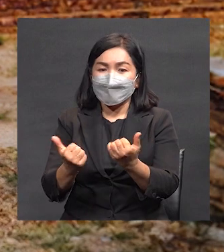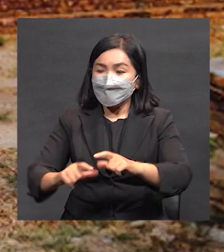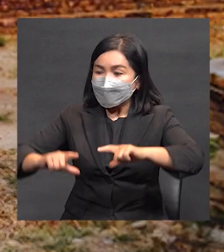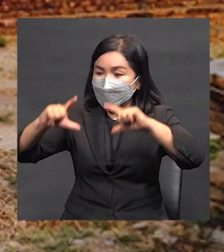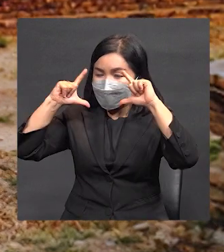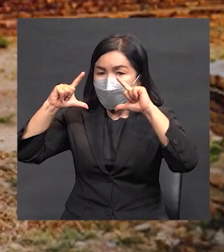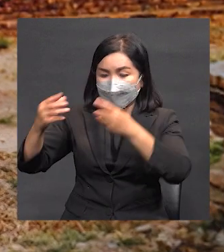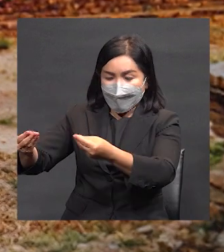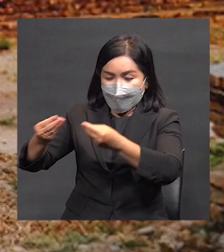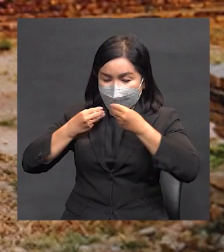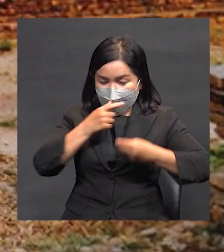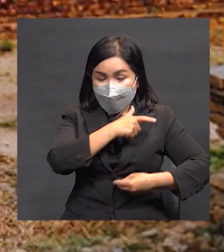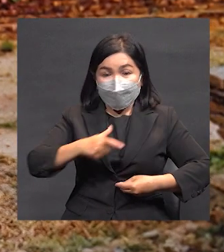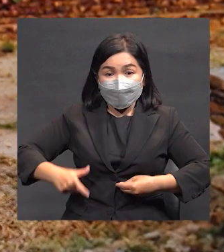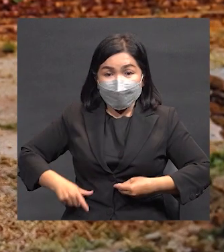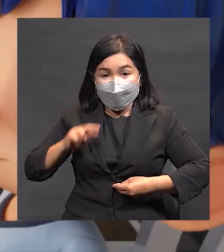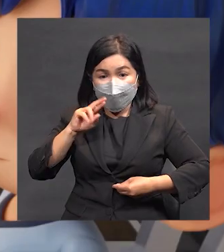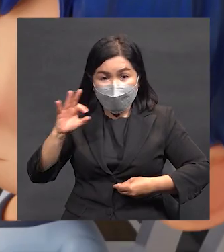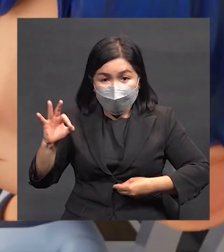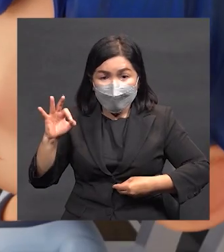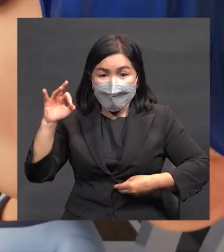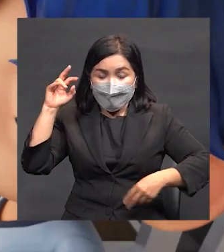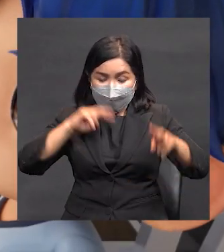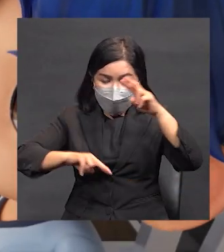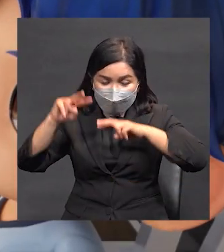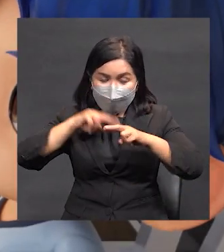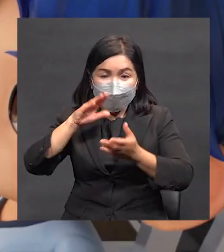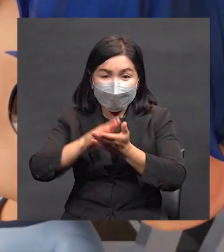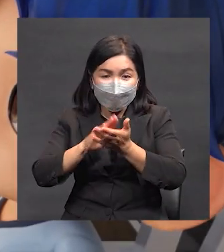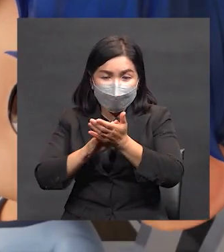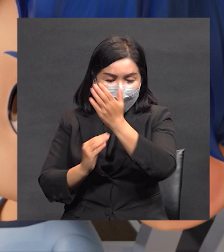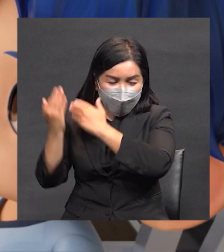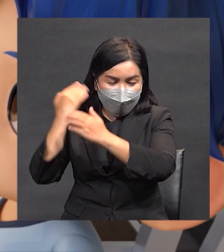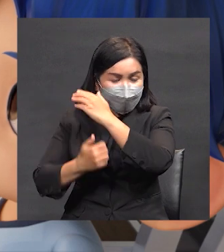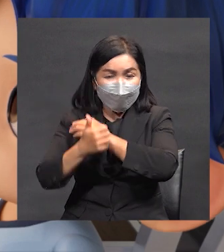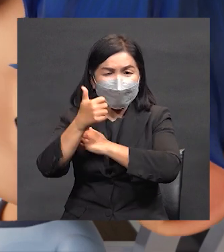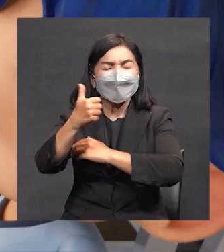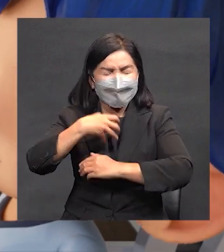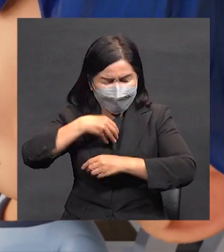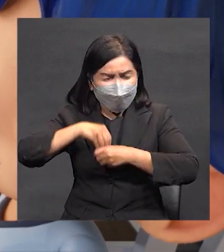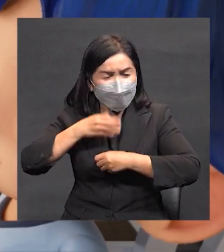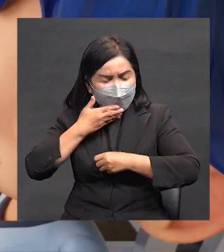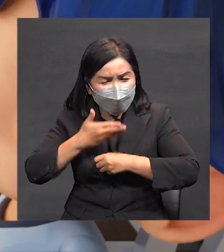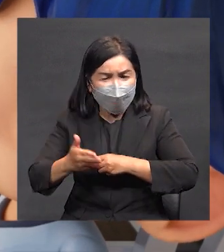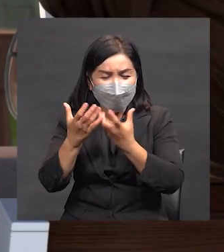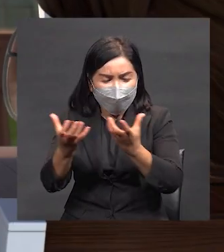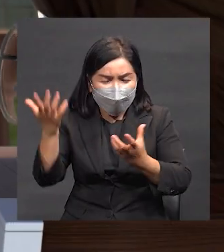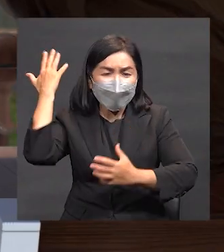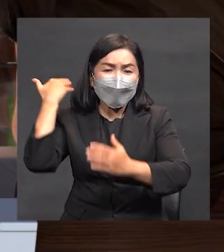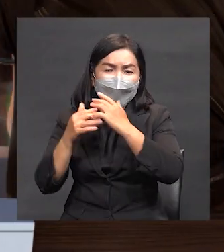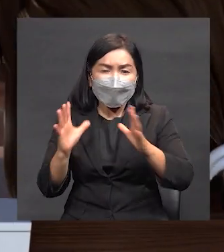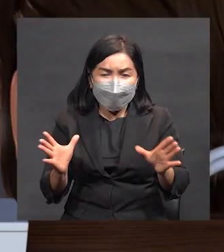พระบิดาแห่งการอนุรักษ์มรดกไทยด้วยนะ หนูอยากให้มรดกของแผ่นดินไทยอยู่คู่เมืองไทยไปนานๆเลยค่ะ